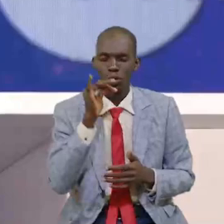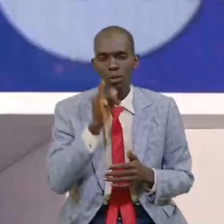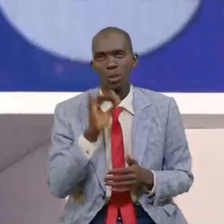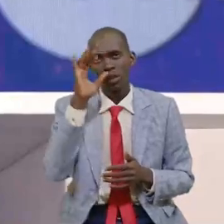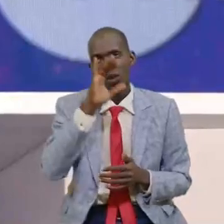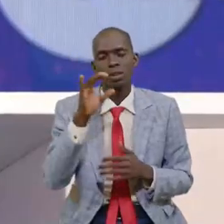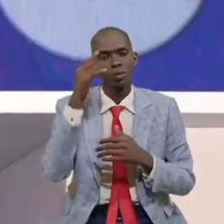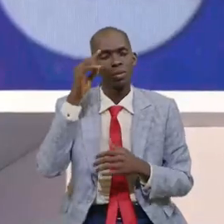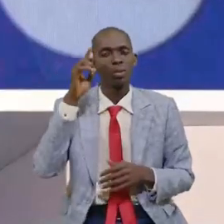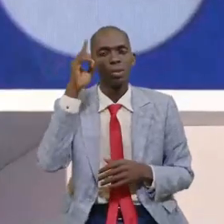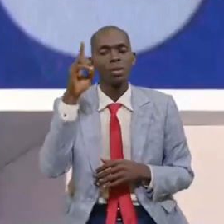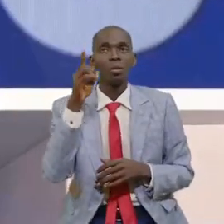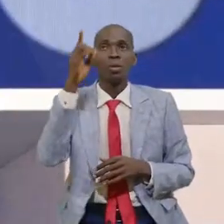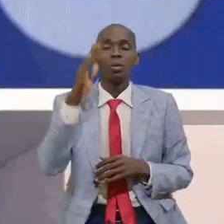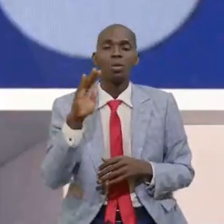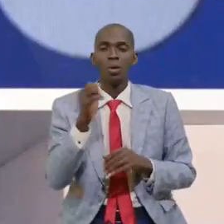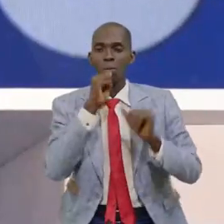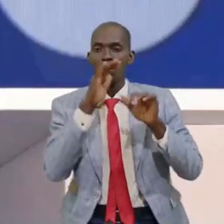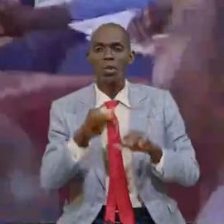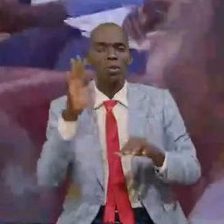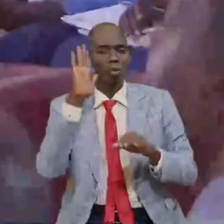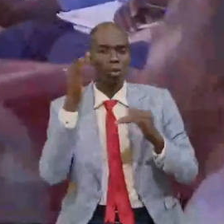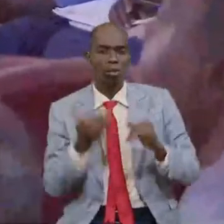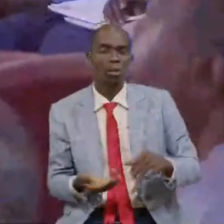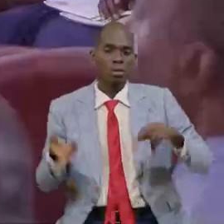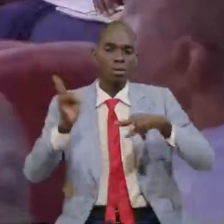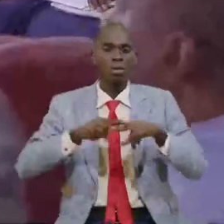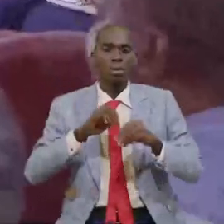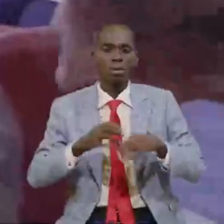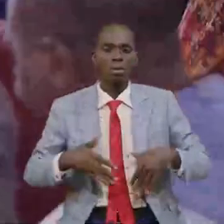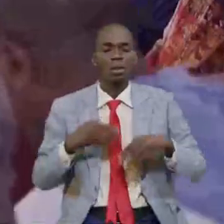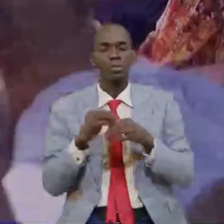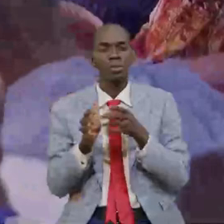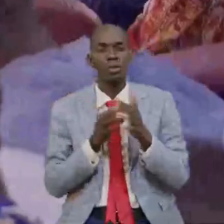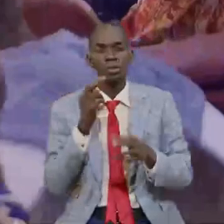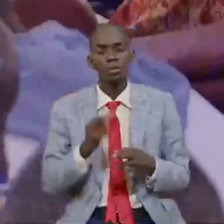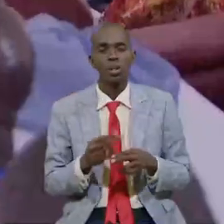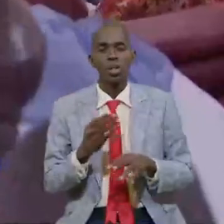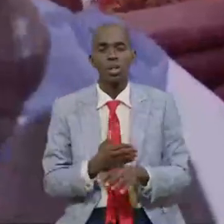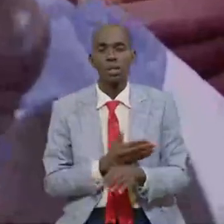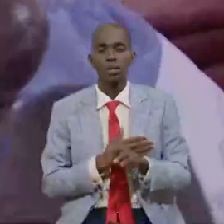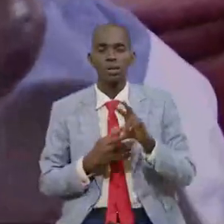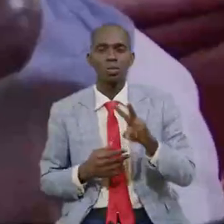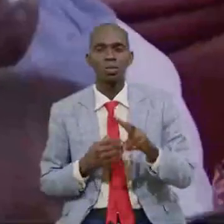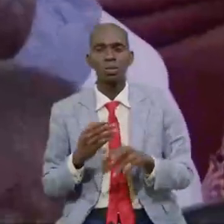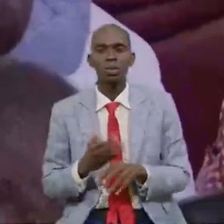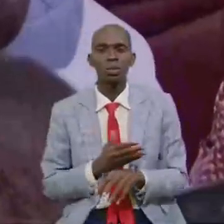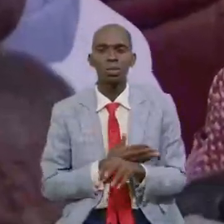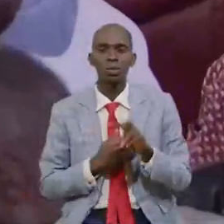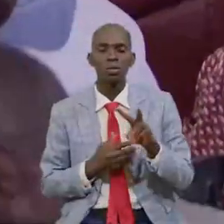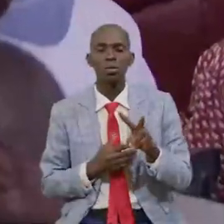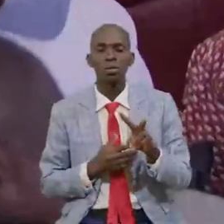diligence. Les bénédictions de Dieu vont se multiplier dans ta vie. Deuxième élément,